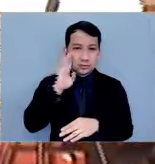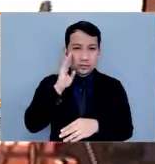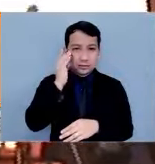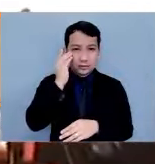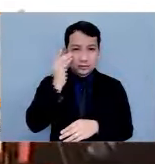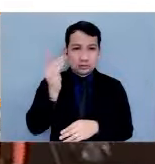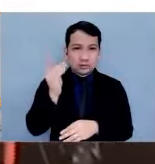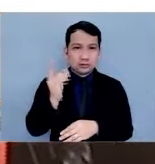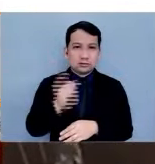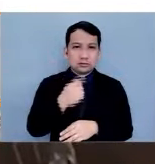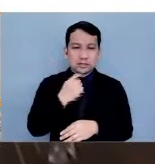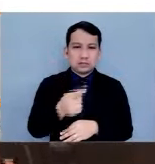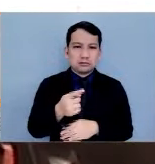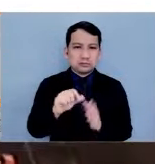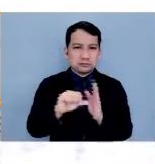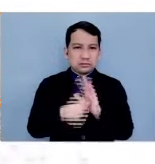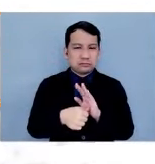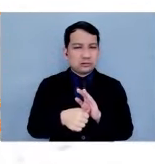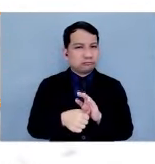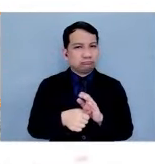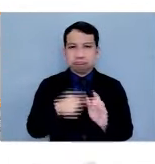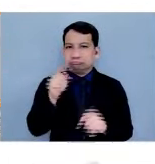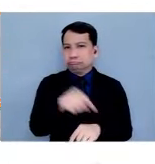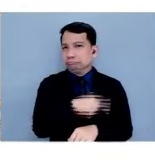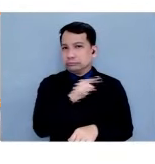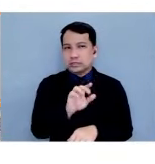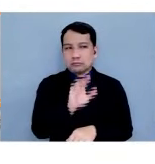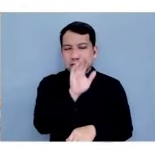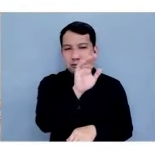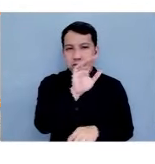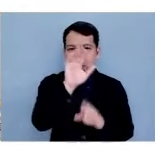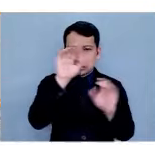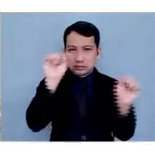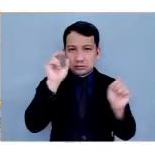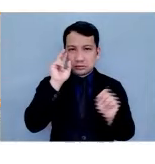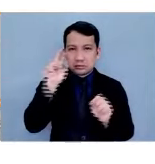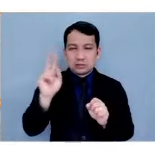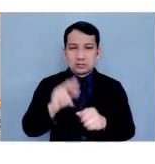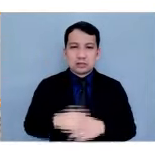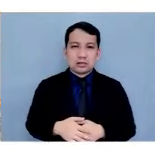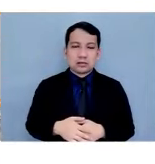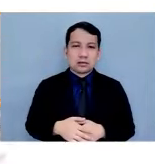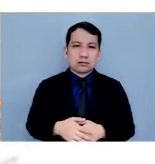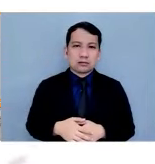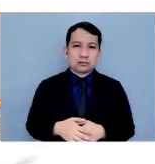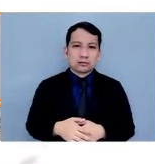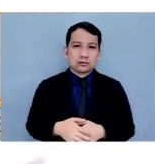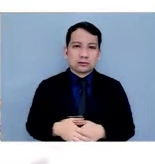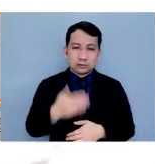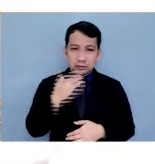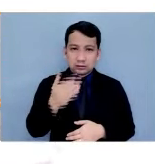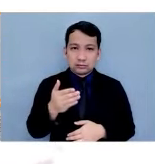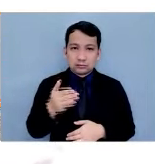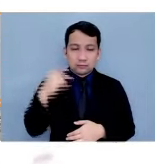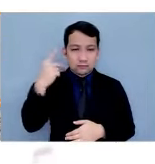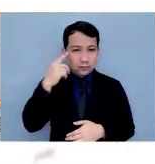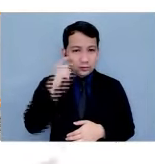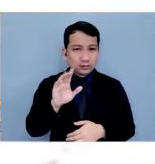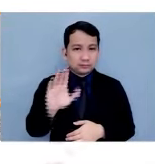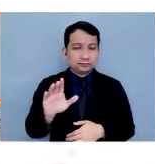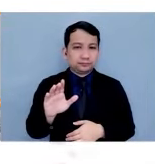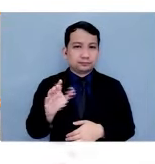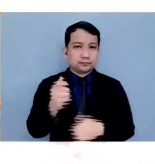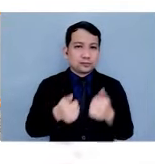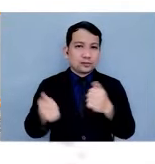maanghang pa rin ang mga binitiwang salita laban sa Administrasyong Marcos. Pumaparaan lang anya ang mga politiko para magtagal sila sa pwesto